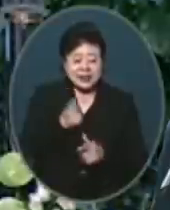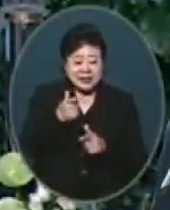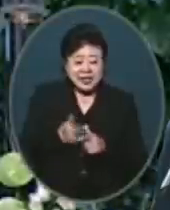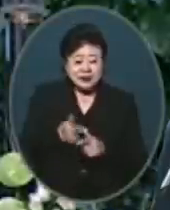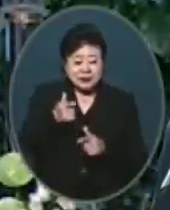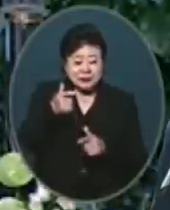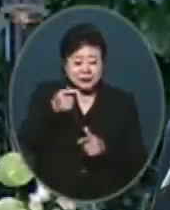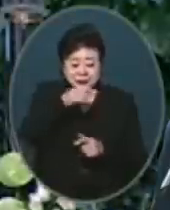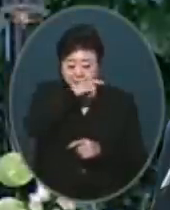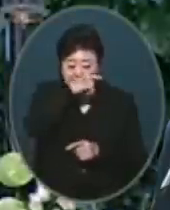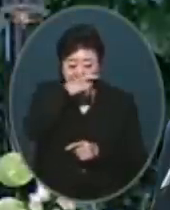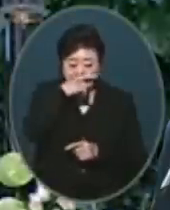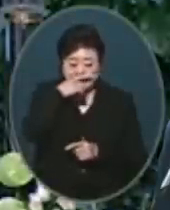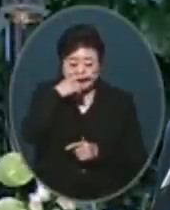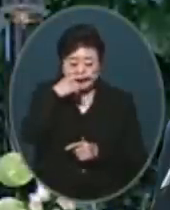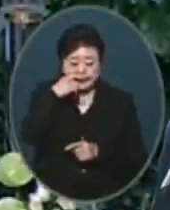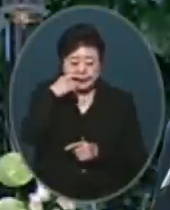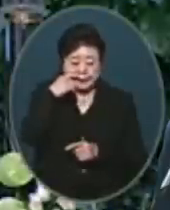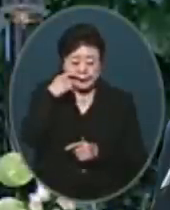예수님을